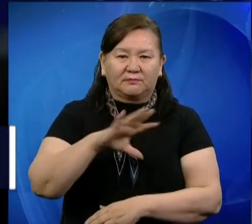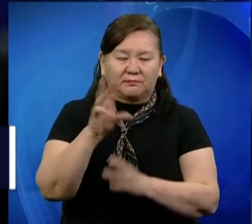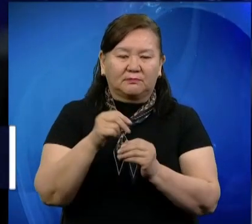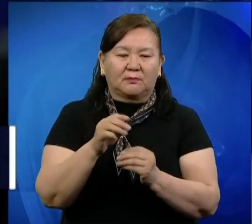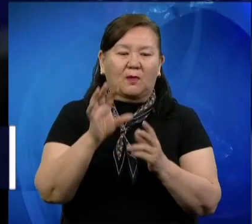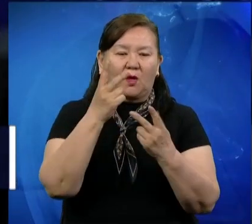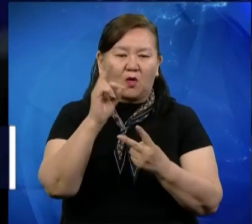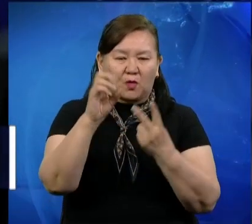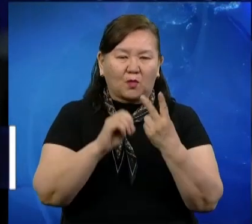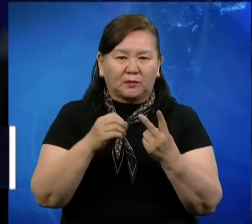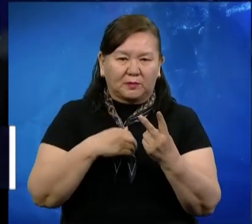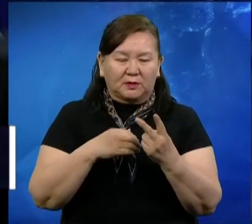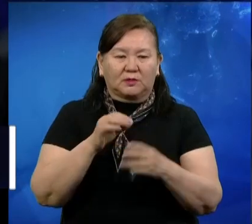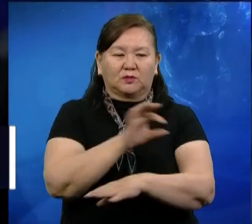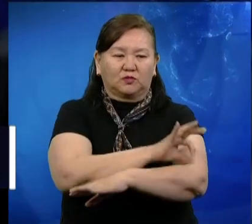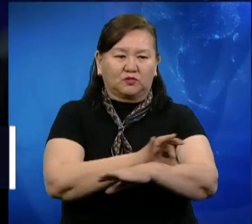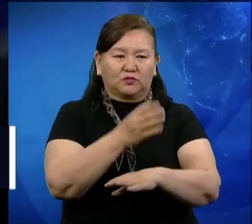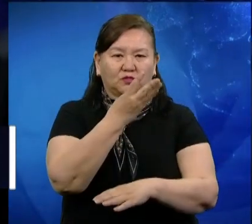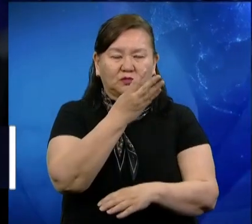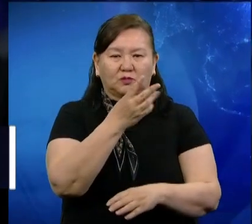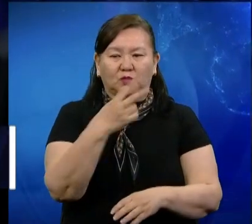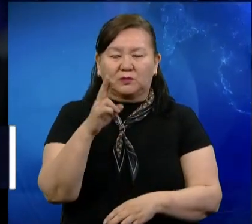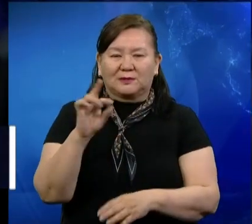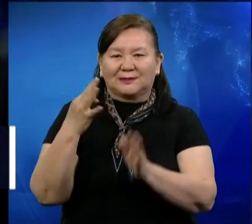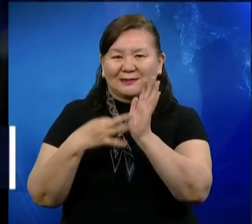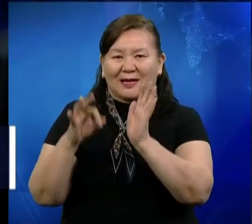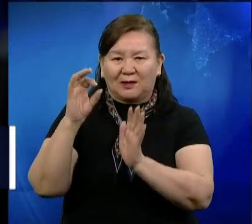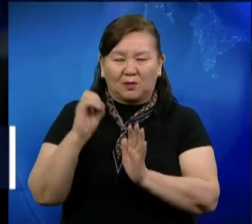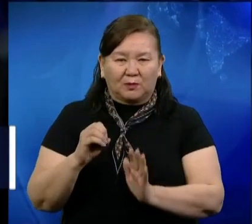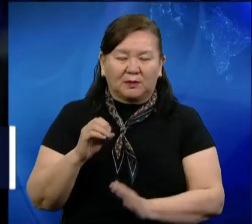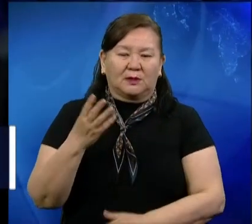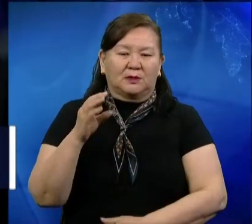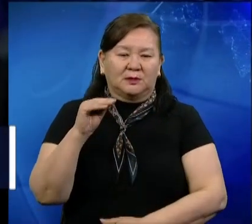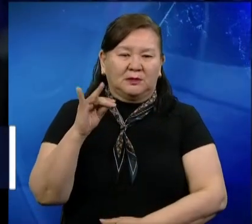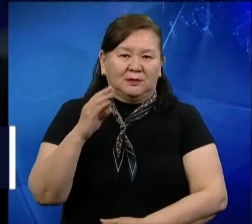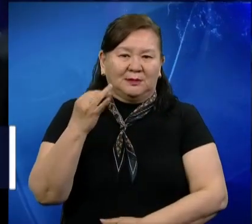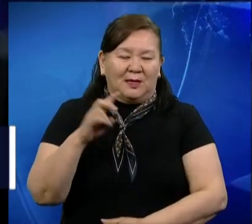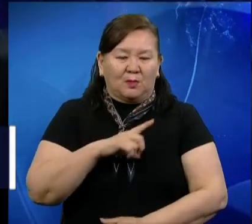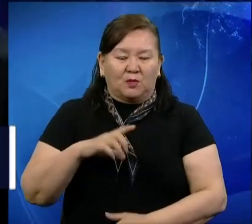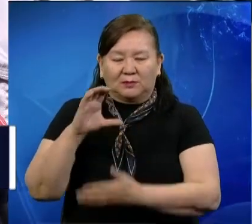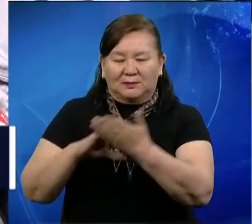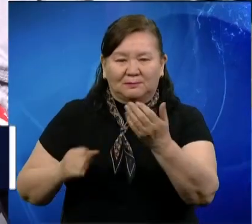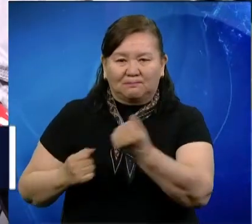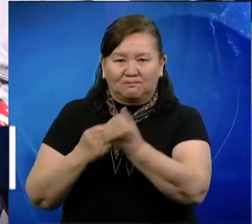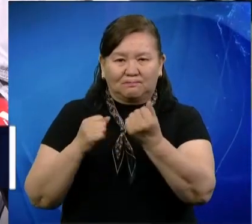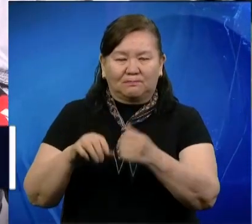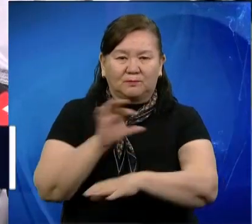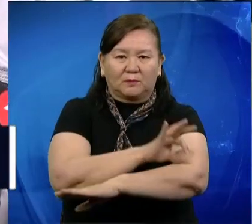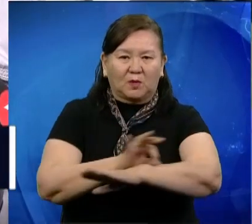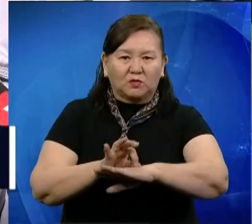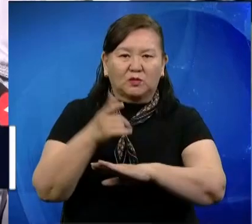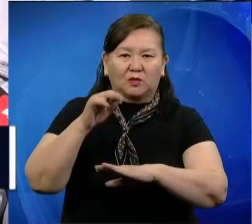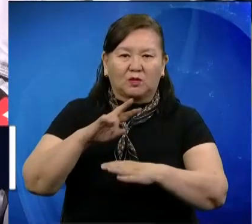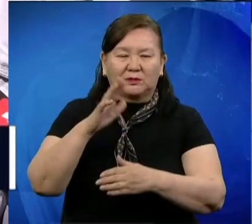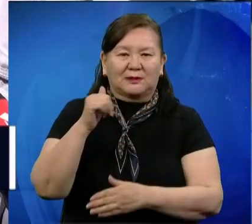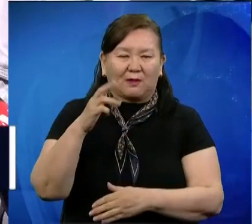нь хөрөнгө оруулалтын үлдсэн 80% дээр нь Me Time өөрөө хөрөнгөө босгож барина. Энэ төслийн гол давуу тал